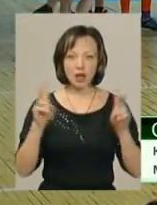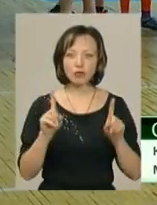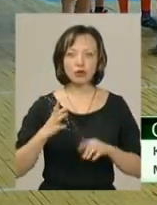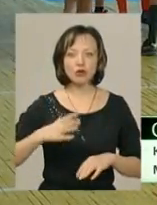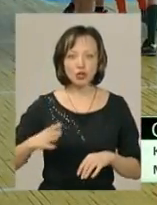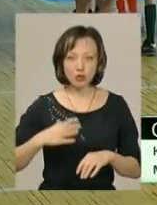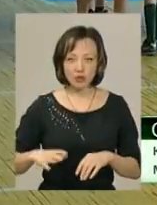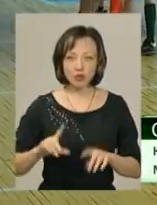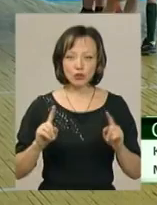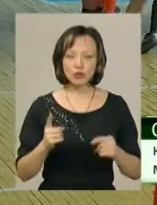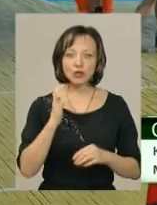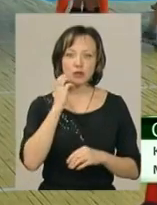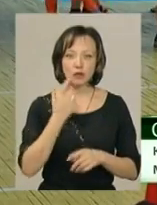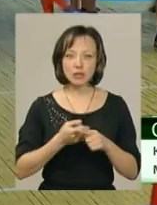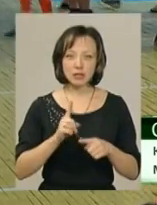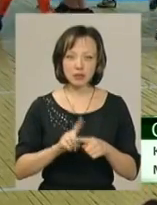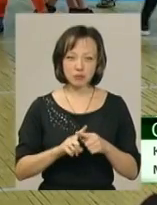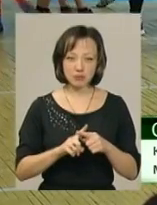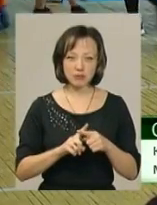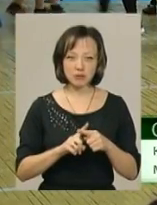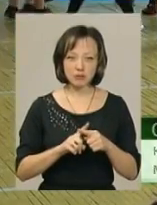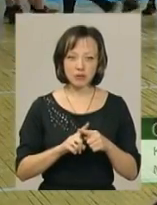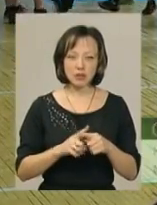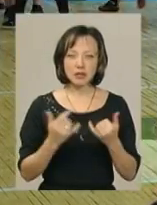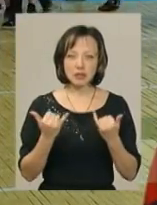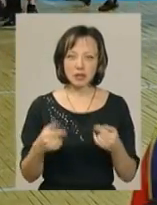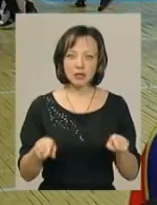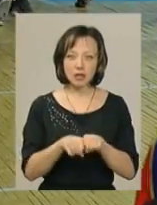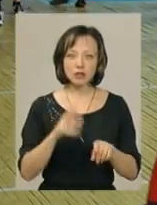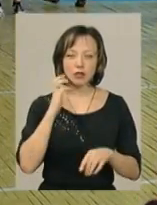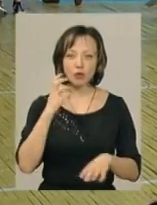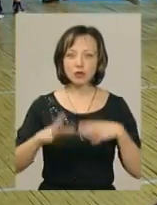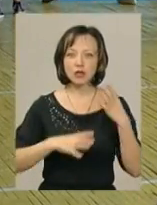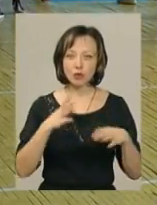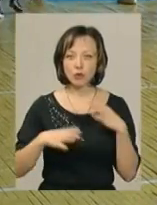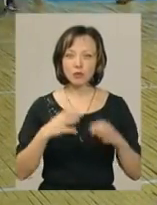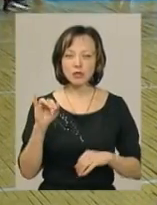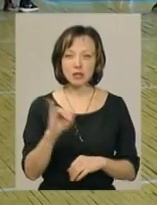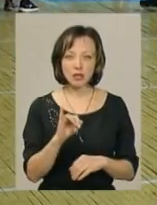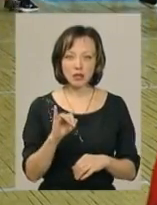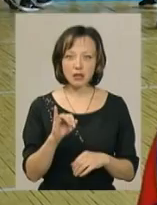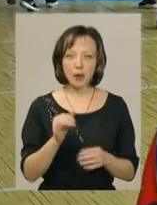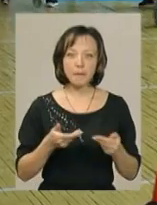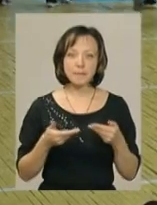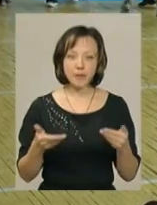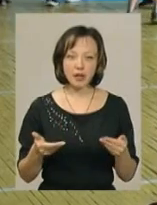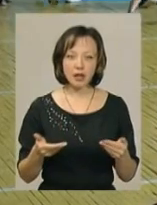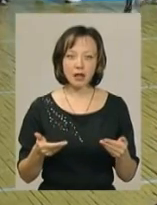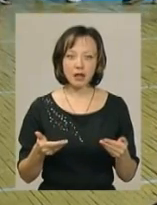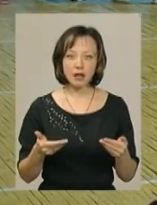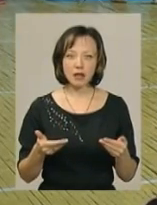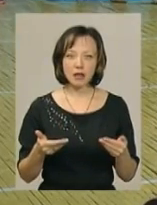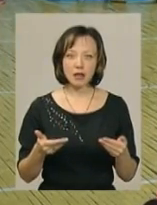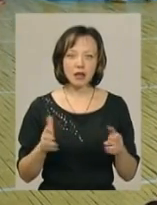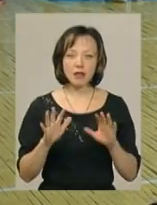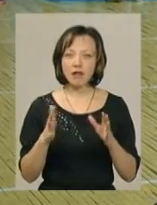очікувати, ми дуже серйозно тренувалися, але зараз ми теж дуже серйозно тренуємося і не важливо, які